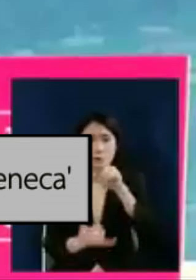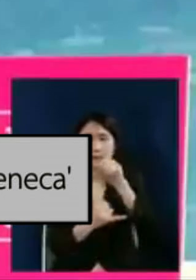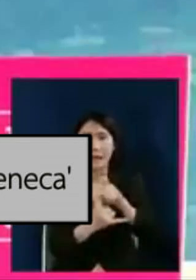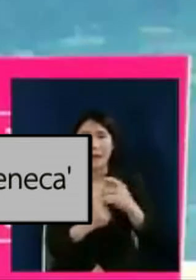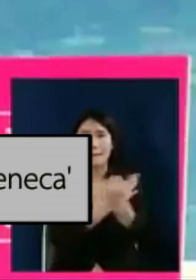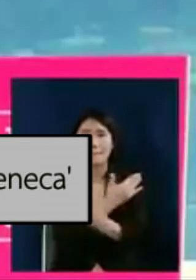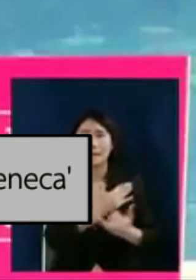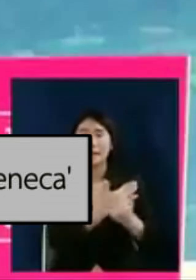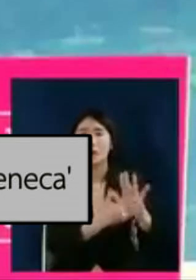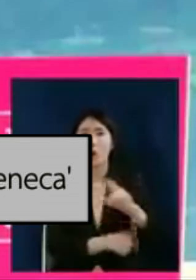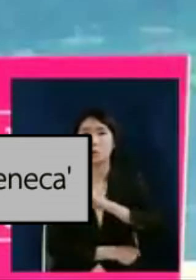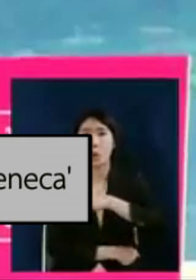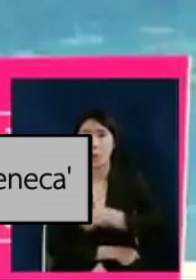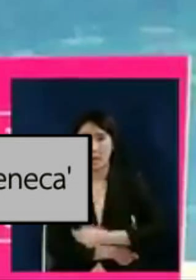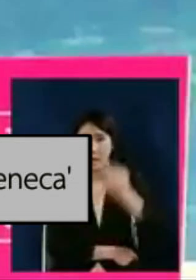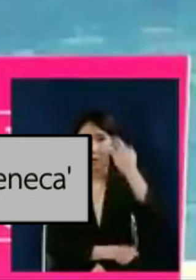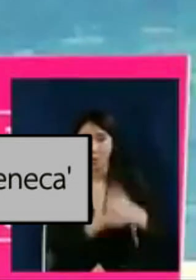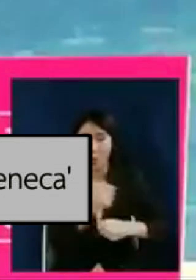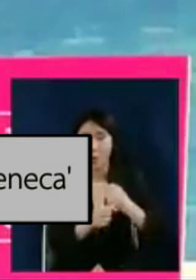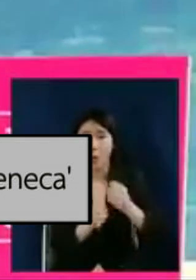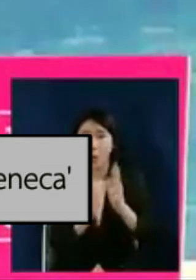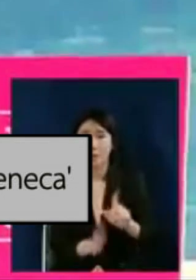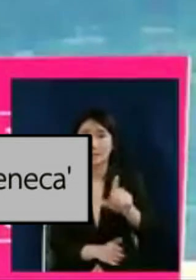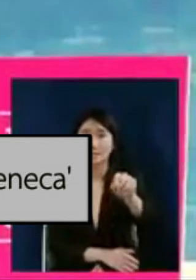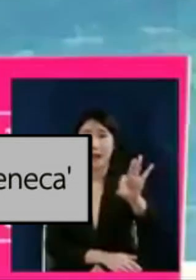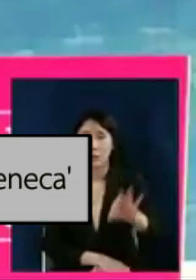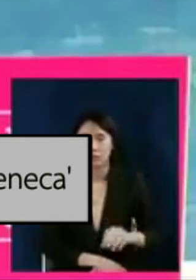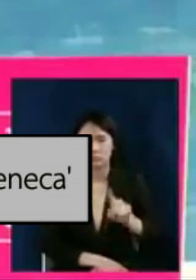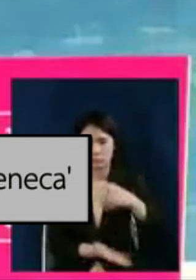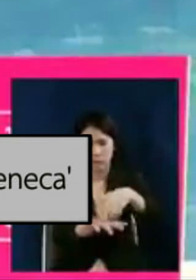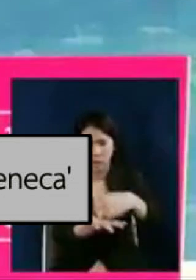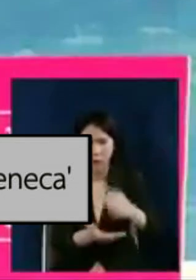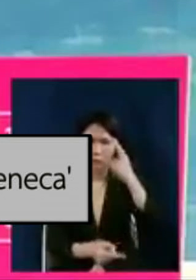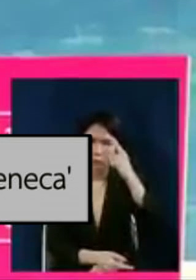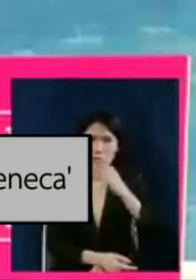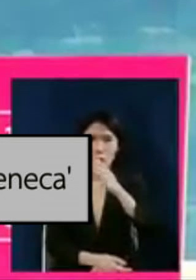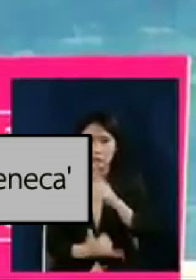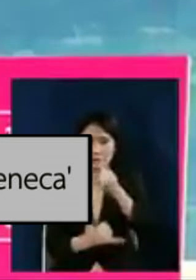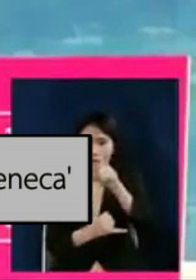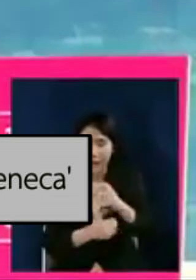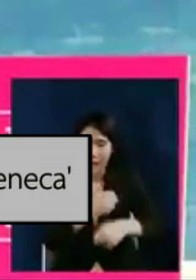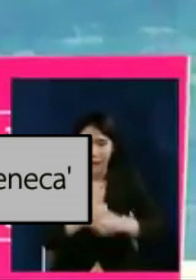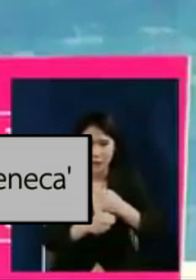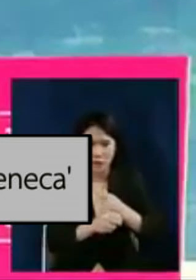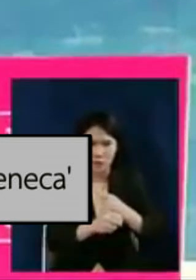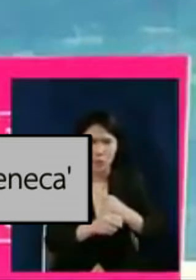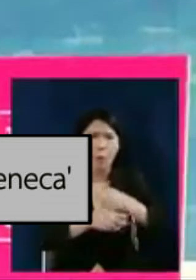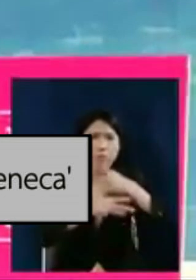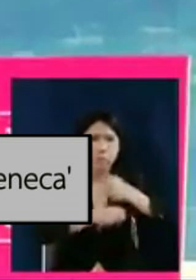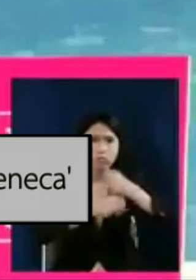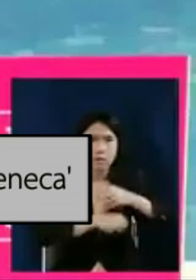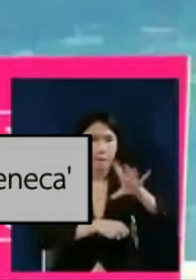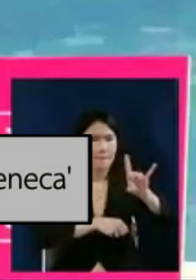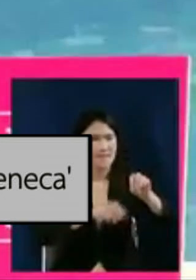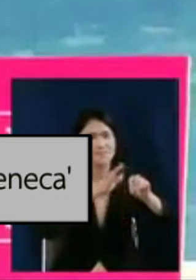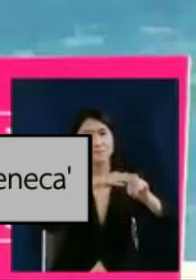29คนเขาก็ต้องรายงานก่อนว่าพ่อเป็นเกิดการตายในอายุอายุสูง 80